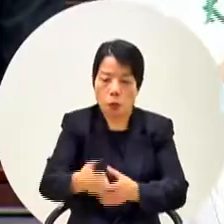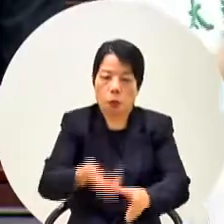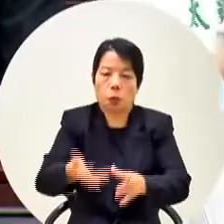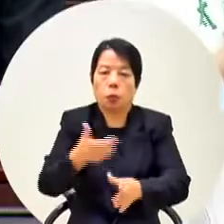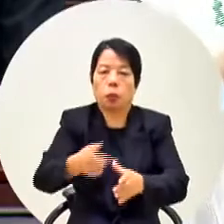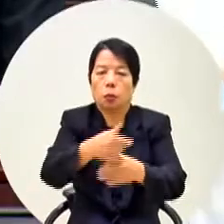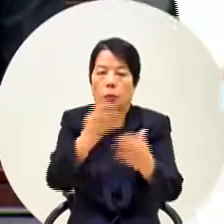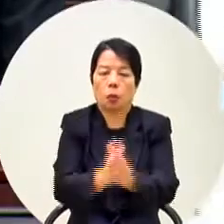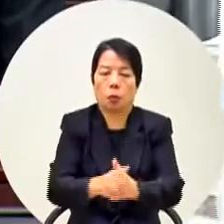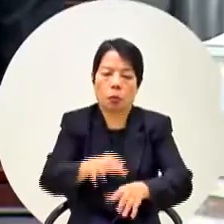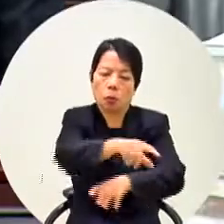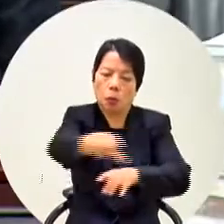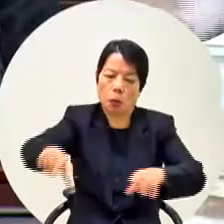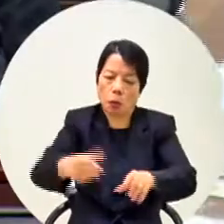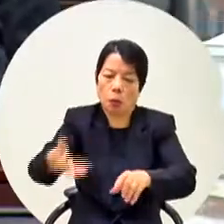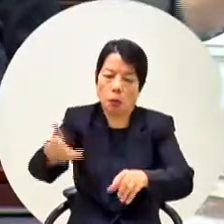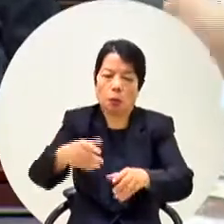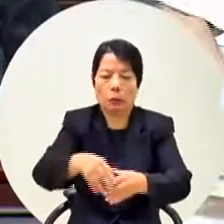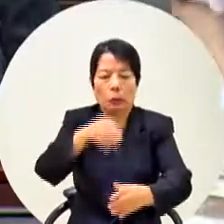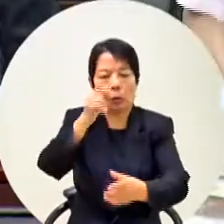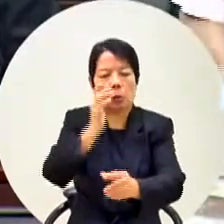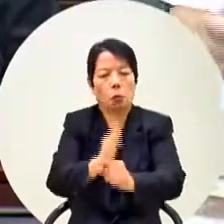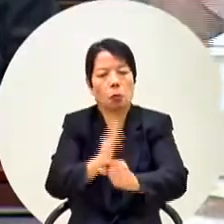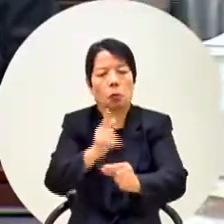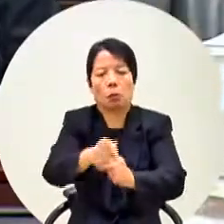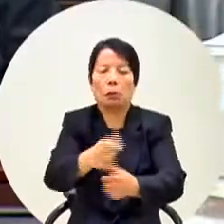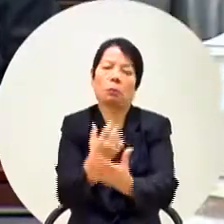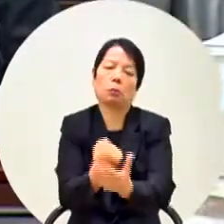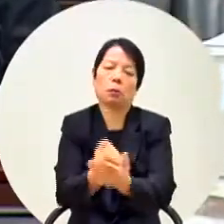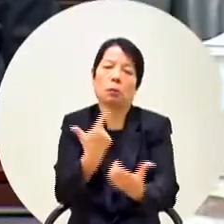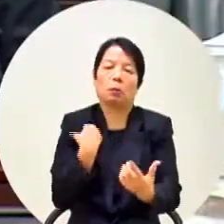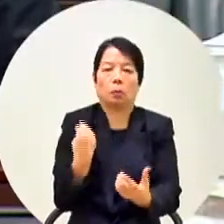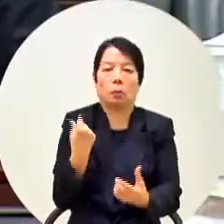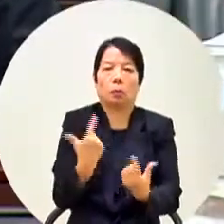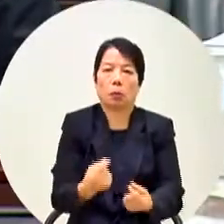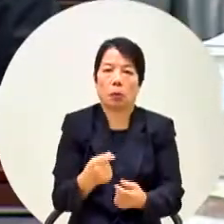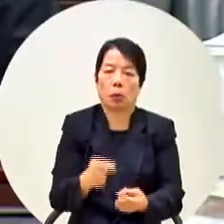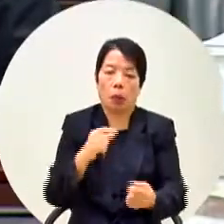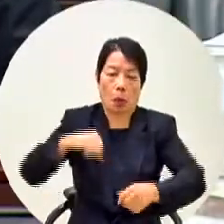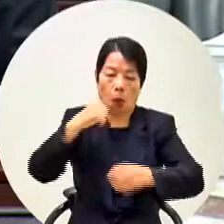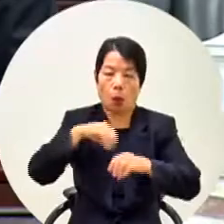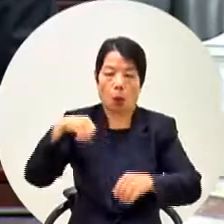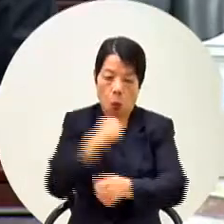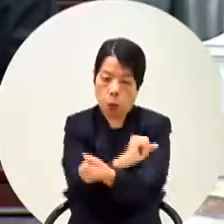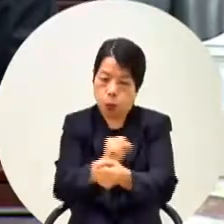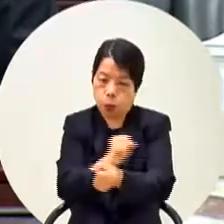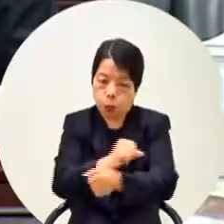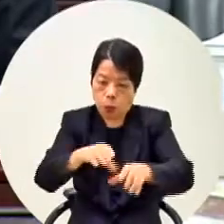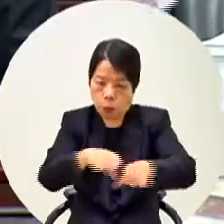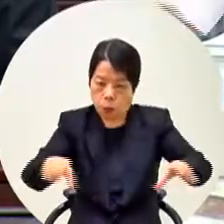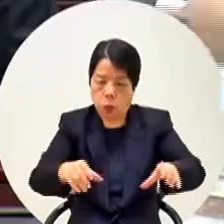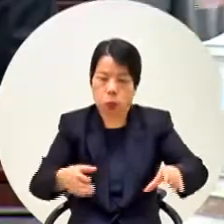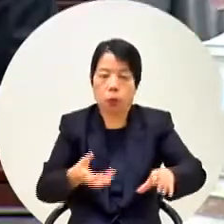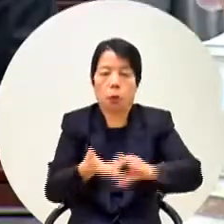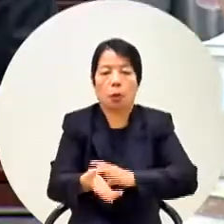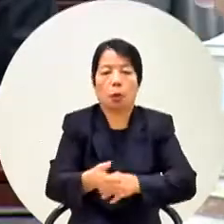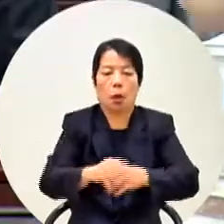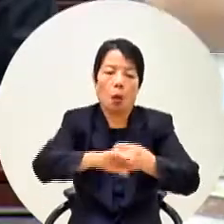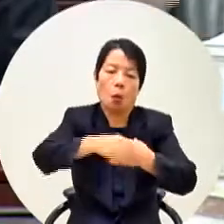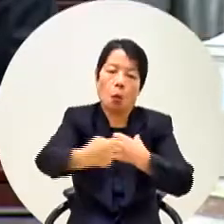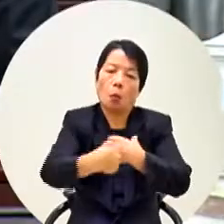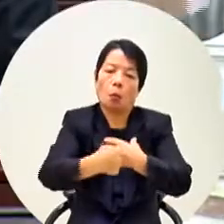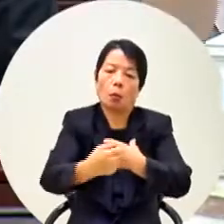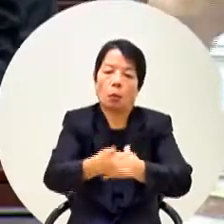哦，规支个叉入去，外口烧烧个，内面烧到20%，剩个拢阁出